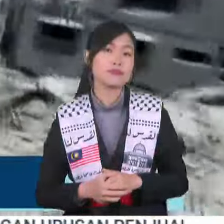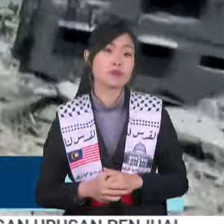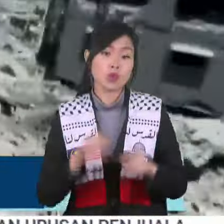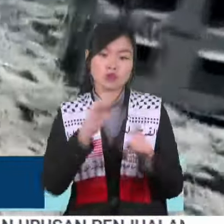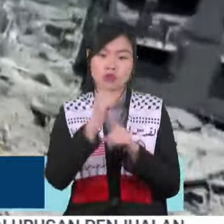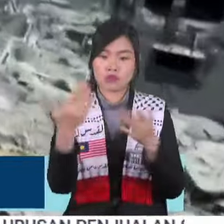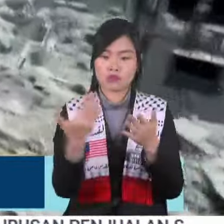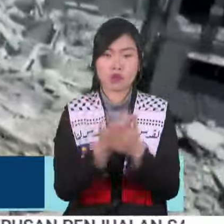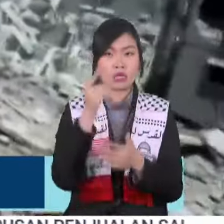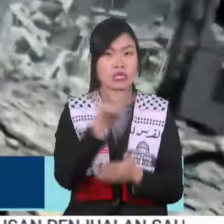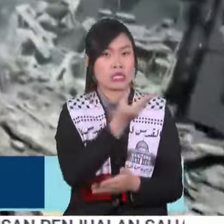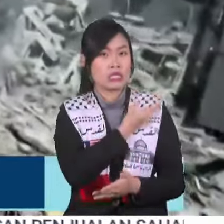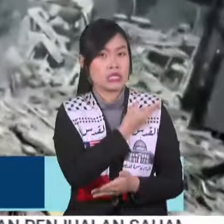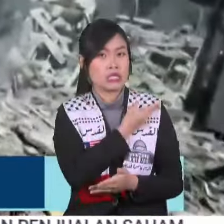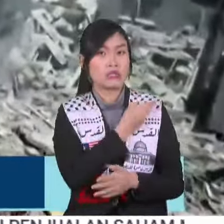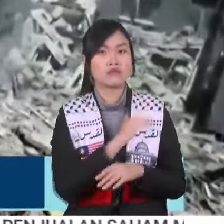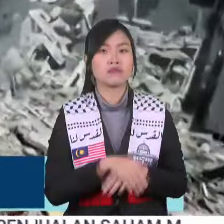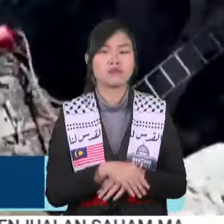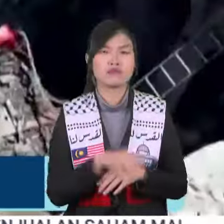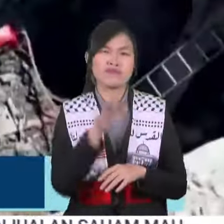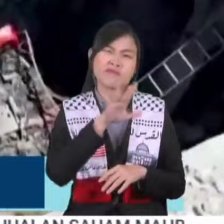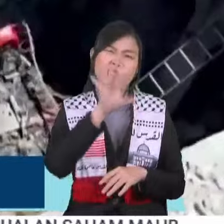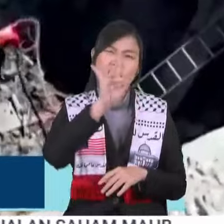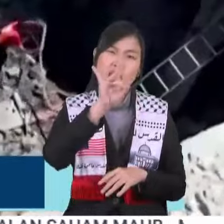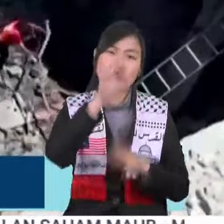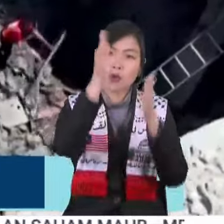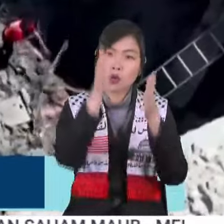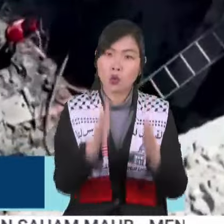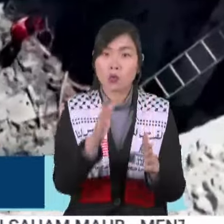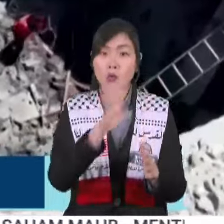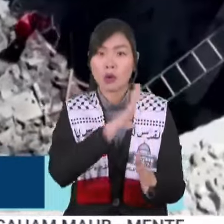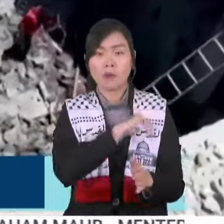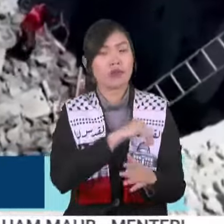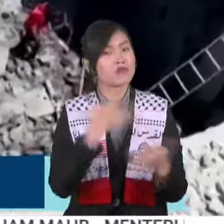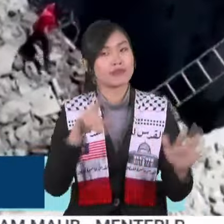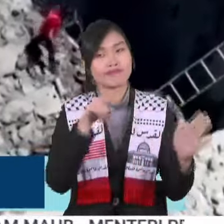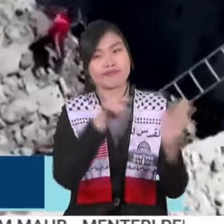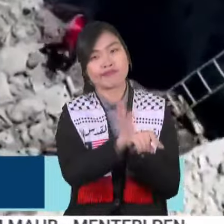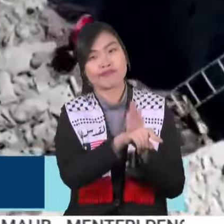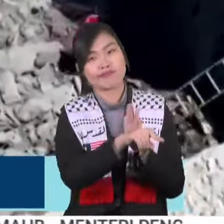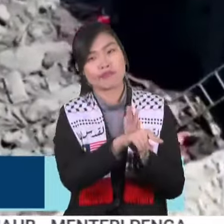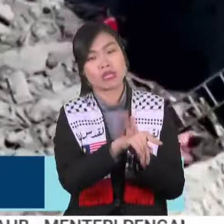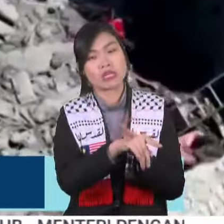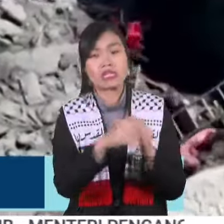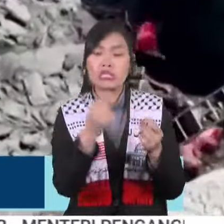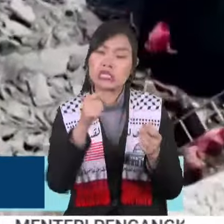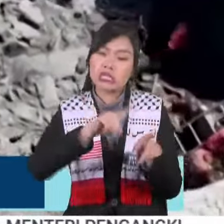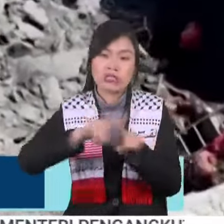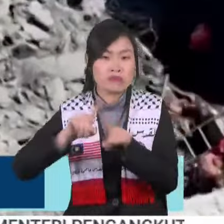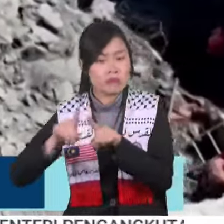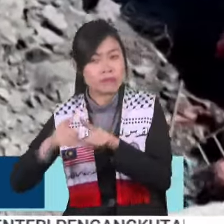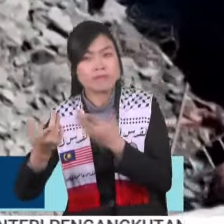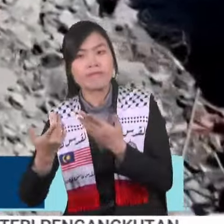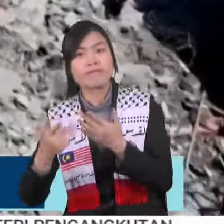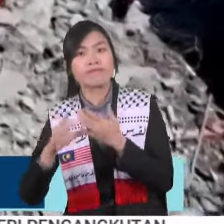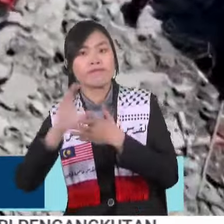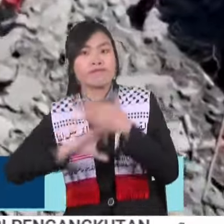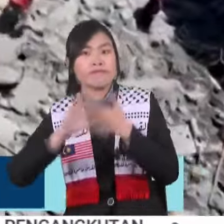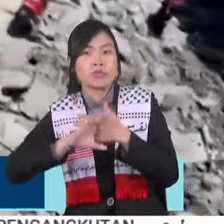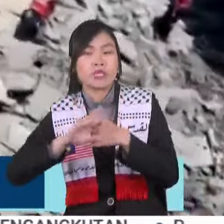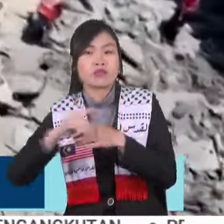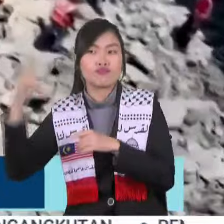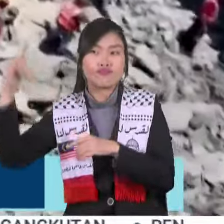Beralih ke situasi terbaru di Gaza. Sekurang-kurangnya 8 rakyat Palestin terbunuh, manakala beberapa lagi cedera dalam serangan